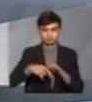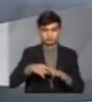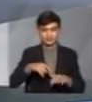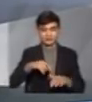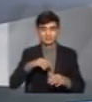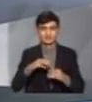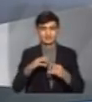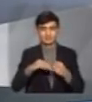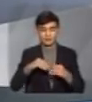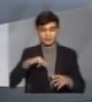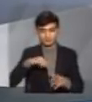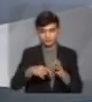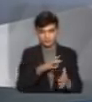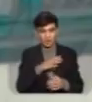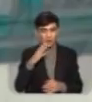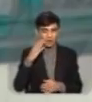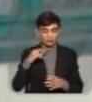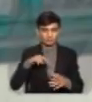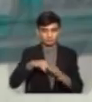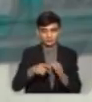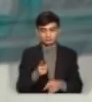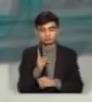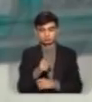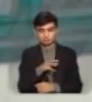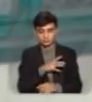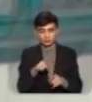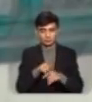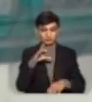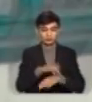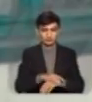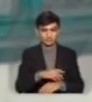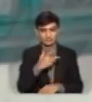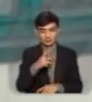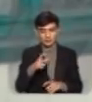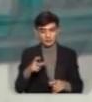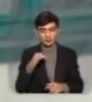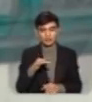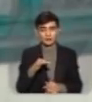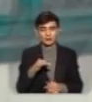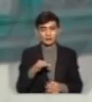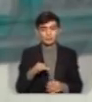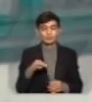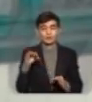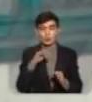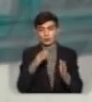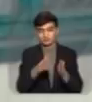тәркілегендерін айтады. Жеті тұлға ұсталды. оларға